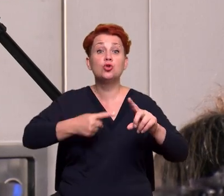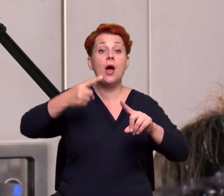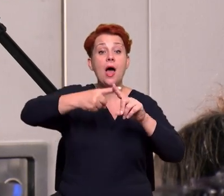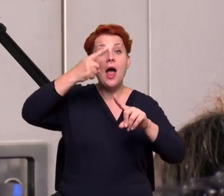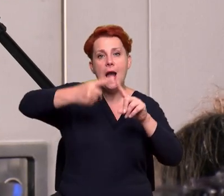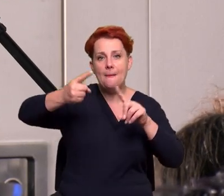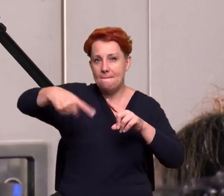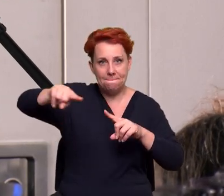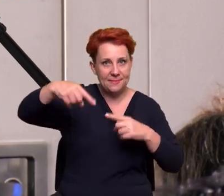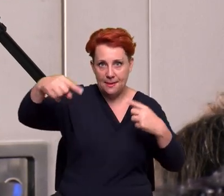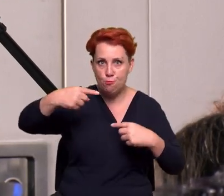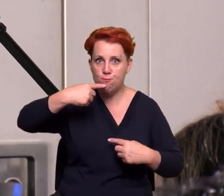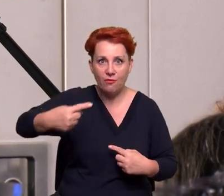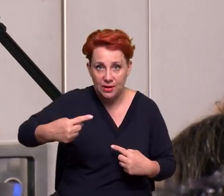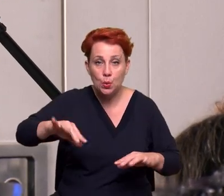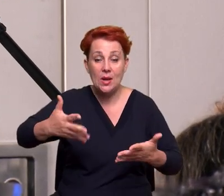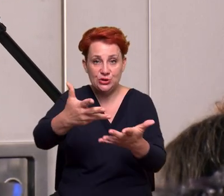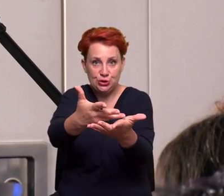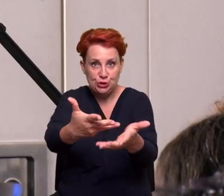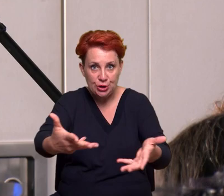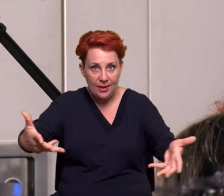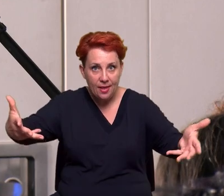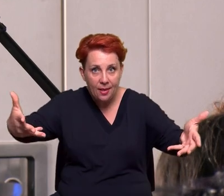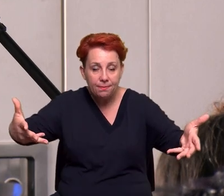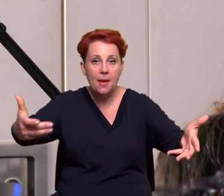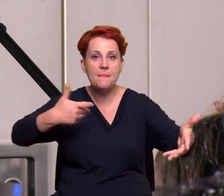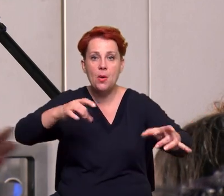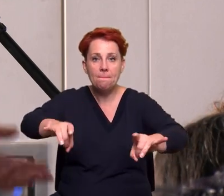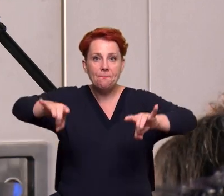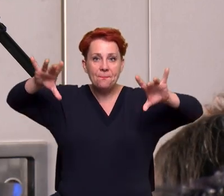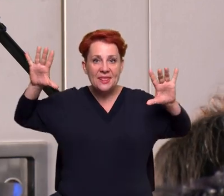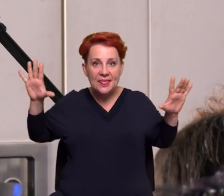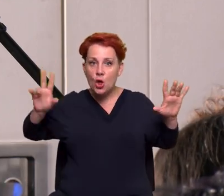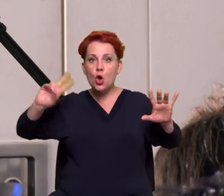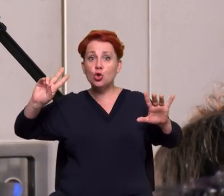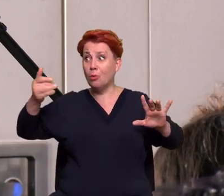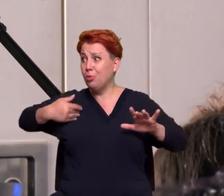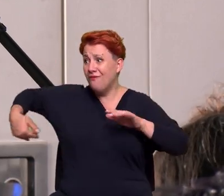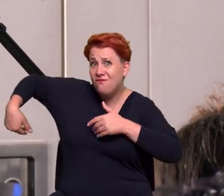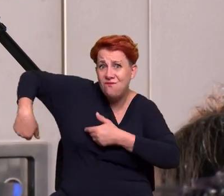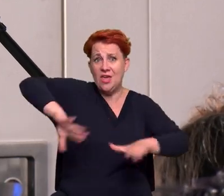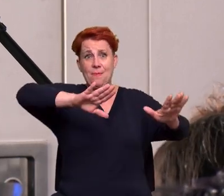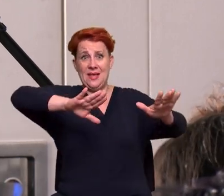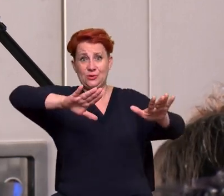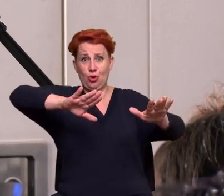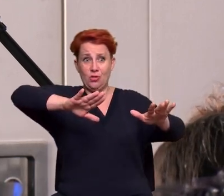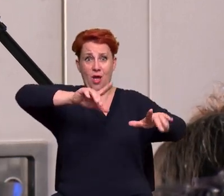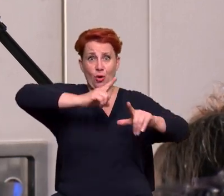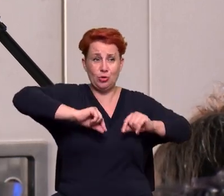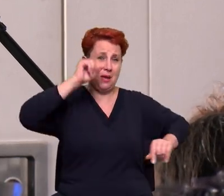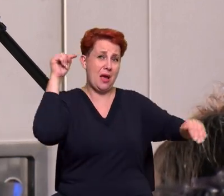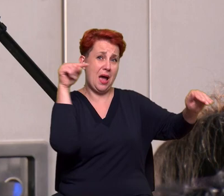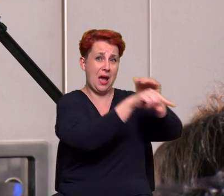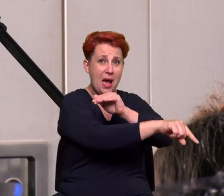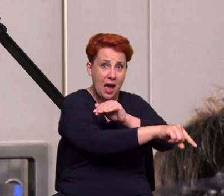aspekt, o którym państwo nie wspomnieli. To były ziemie, które zostały opuszczone przez wypędzonych i zasiedlone przez,